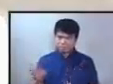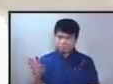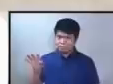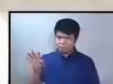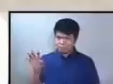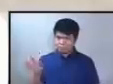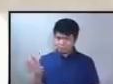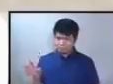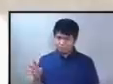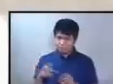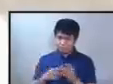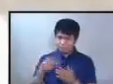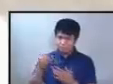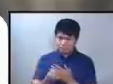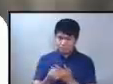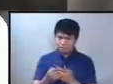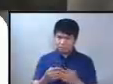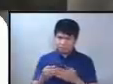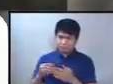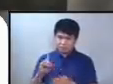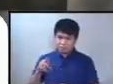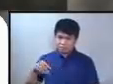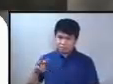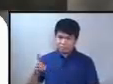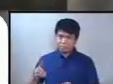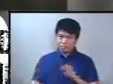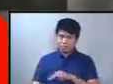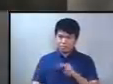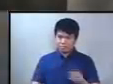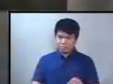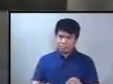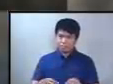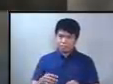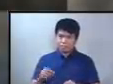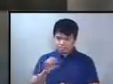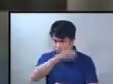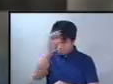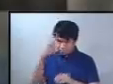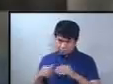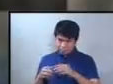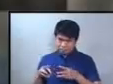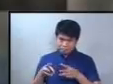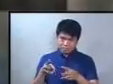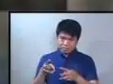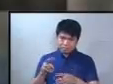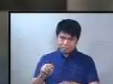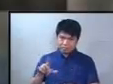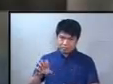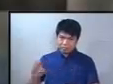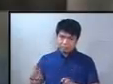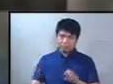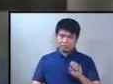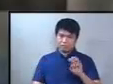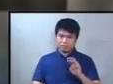proyekto na pangungunahan ng DPWH. Kasama na ang Metro Manila Skyway Stage 3, NLEX-SLEX Connector Road, Manila-Cavite